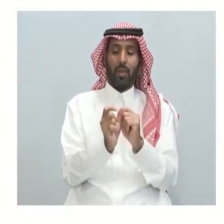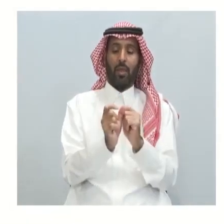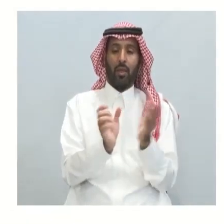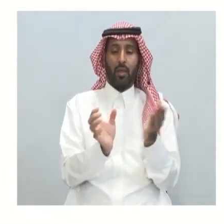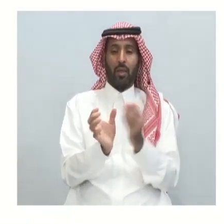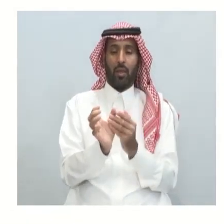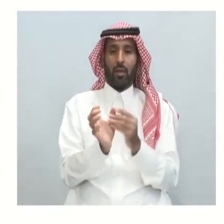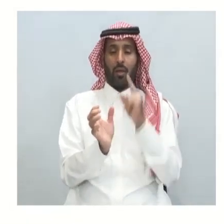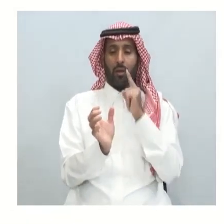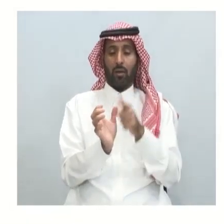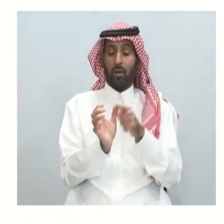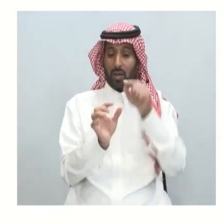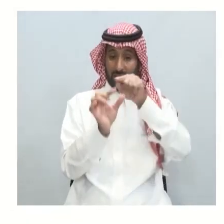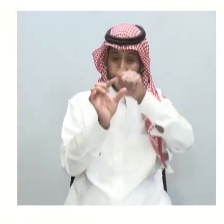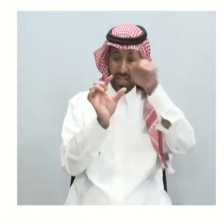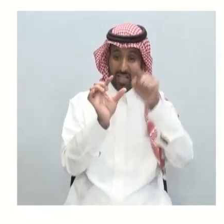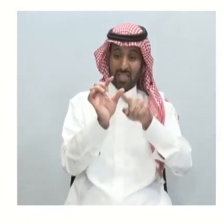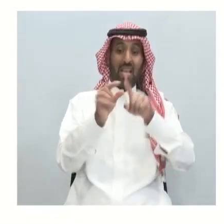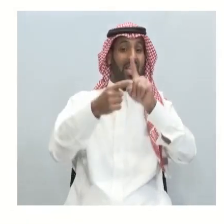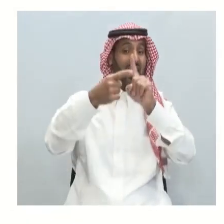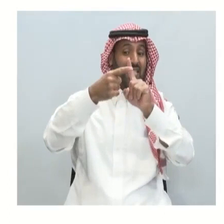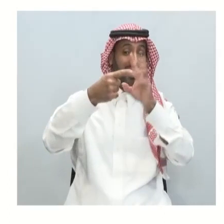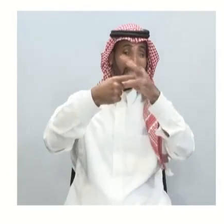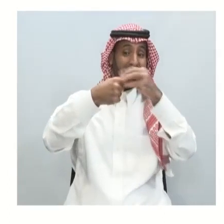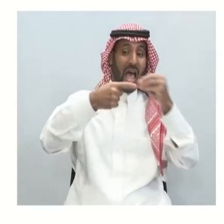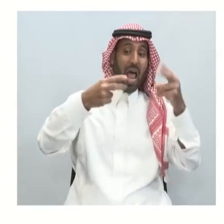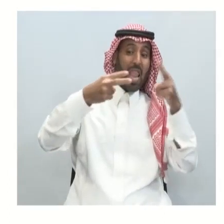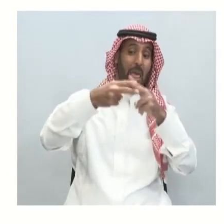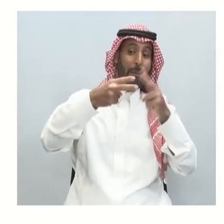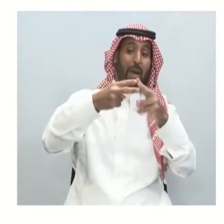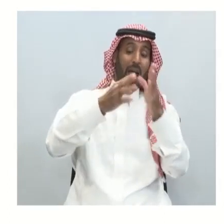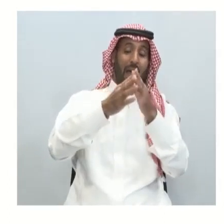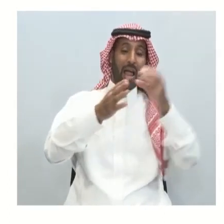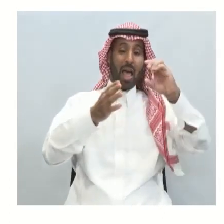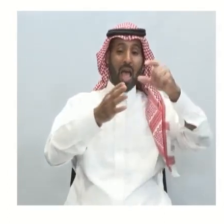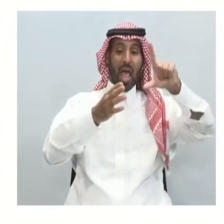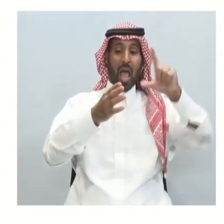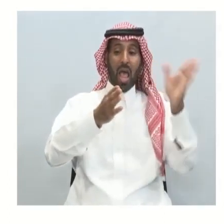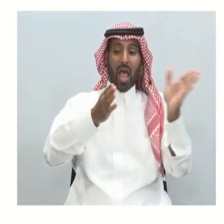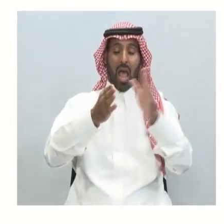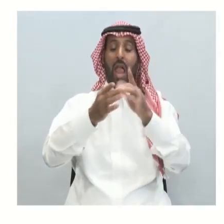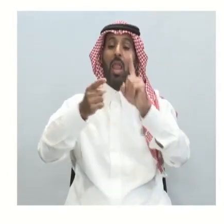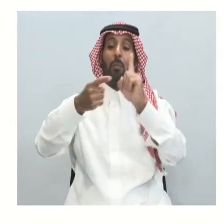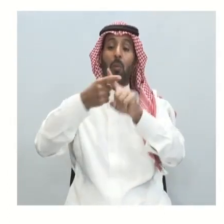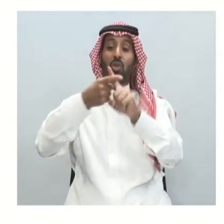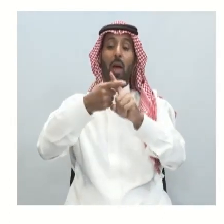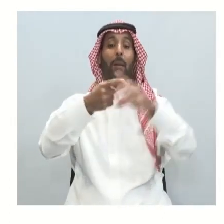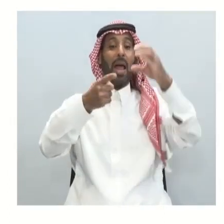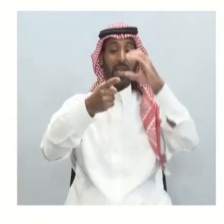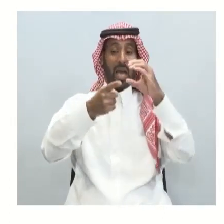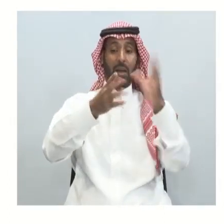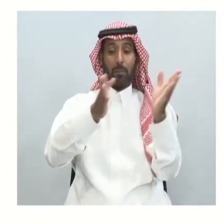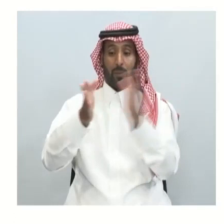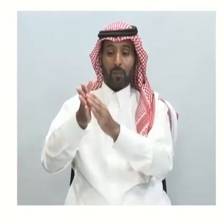ايضا يكون مركز الشحنه السالبه على الكلور ومركز الشحنه الموجبه على الكربون الشحنات